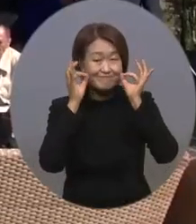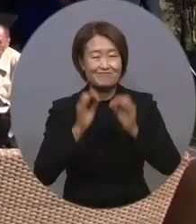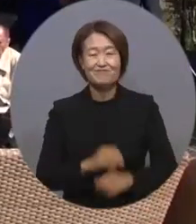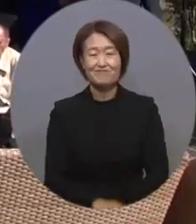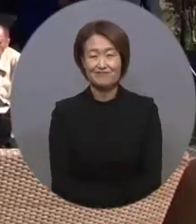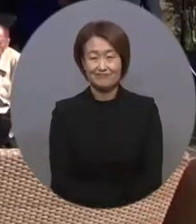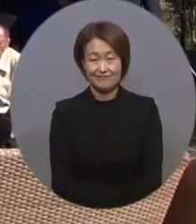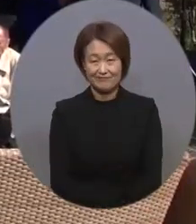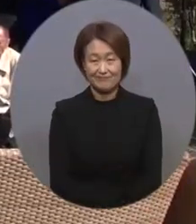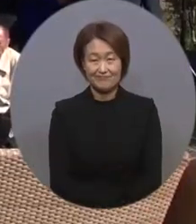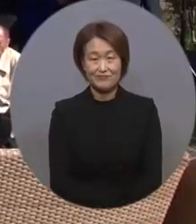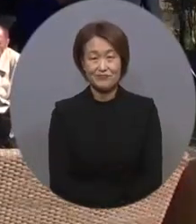복지tv 뉴스 현예나입니다